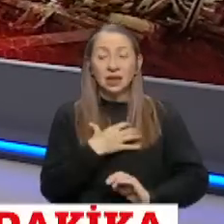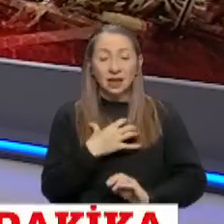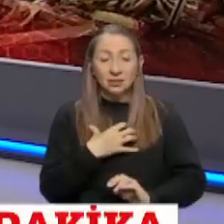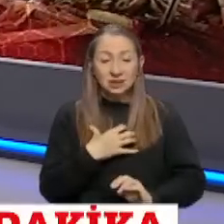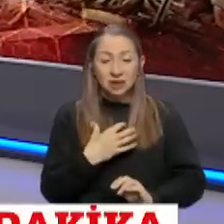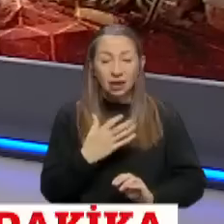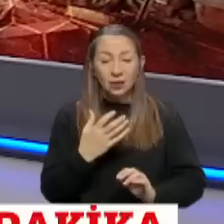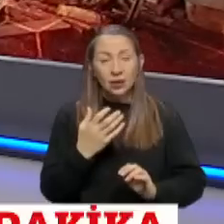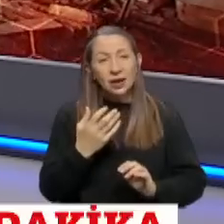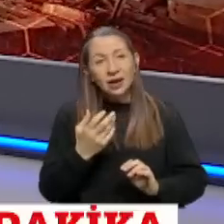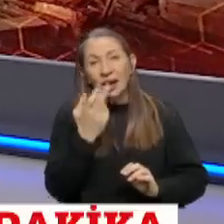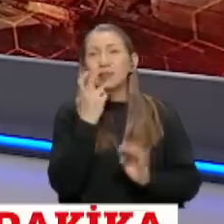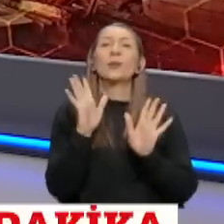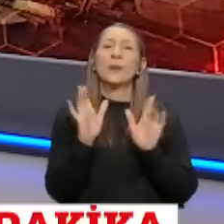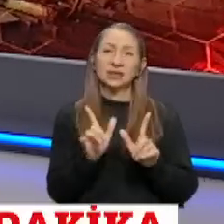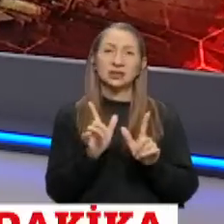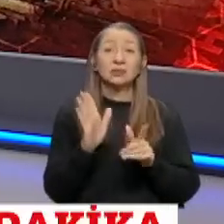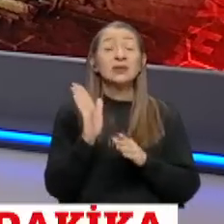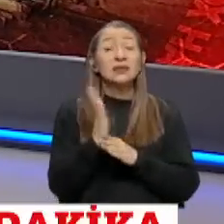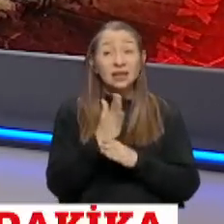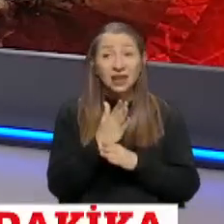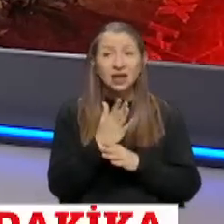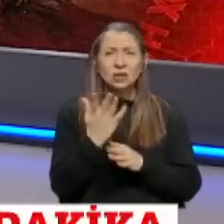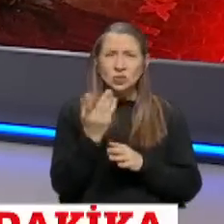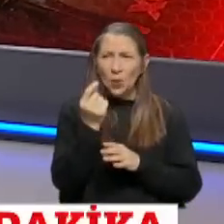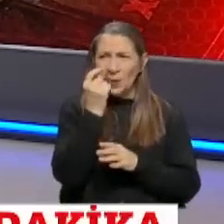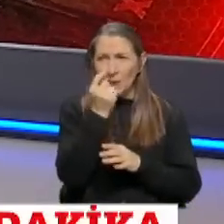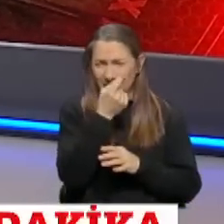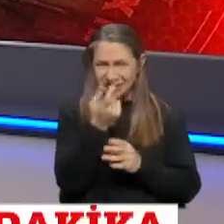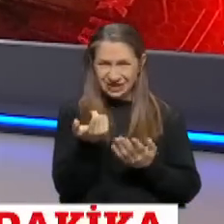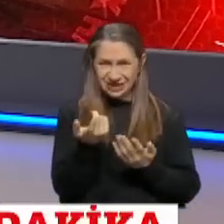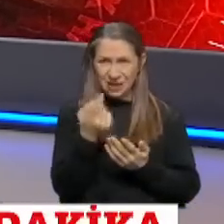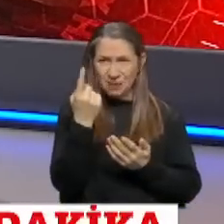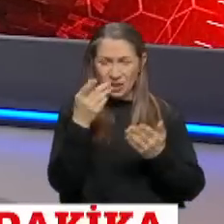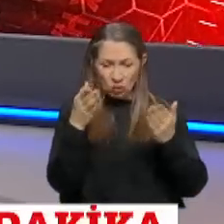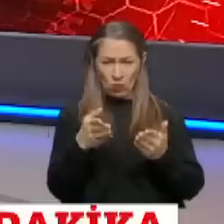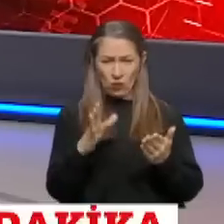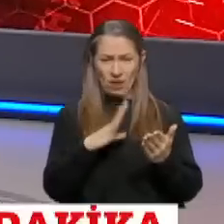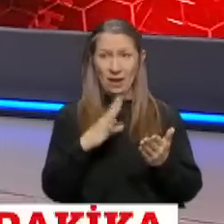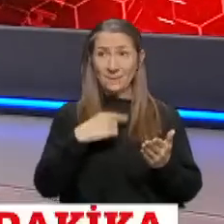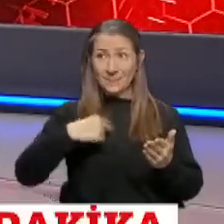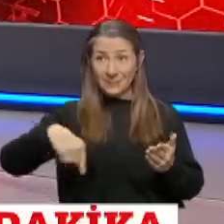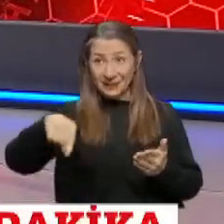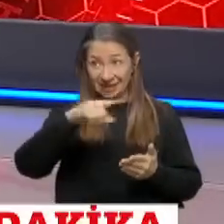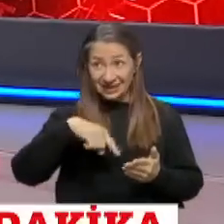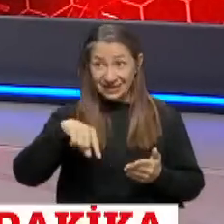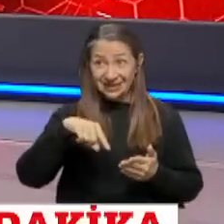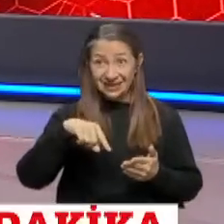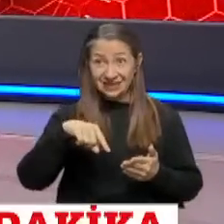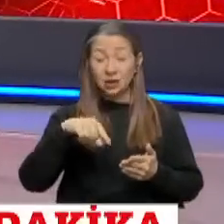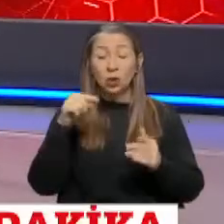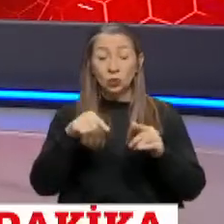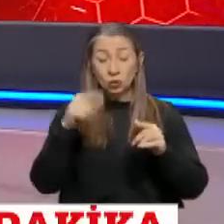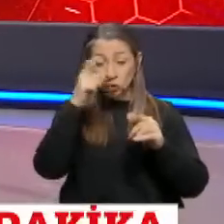kendimizi avutmamalıyız. Çünkü gayet basit bir durum var. Biz